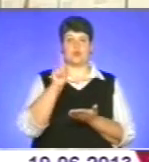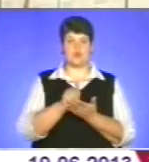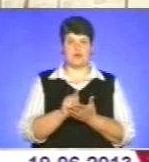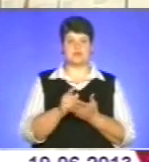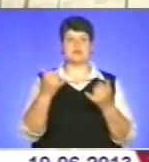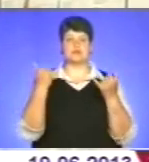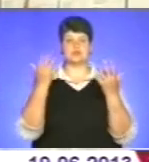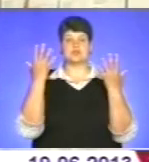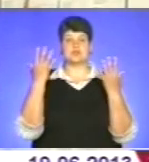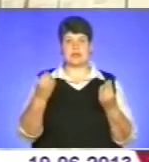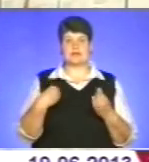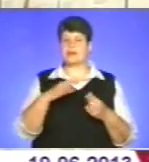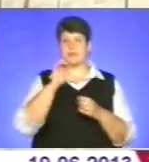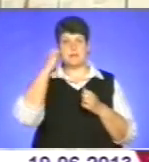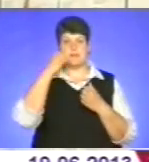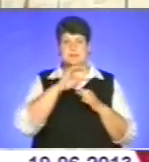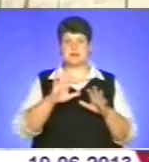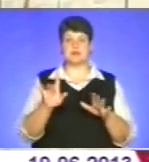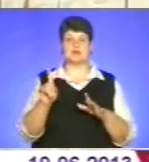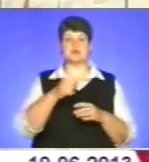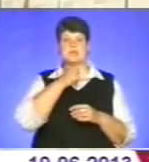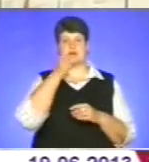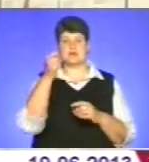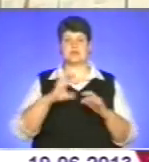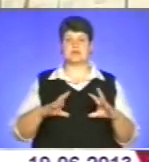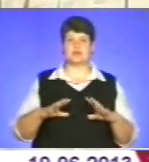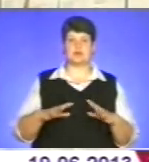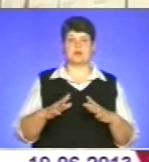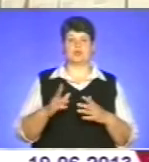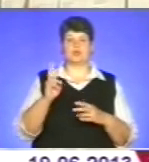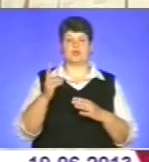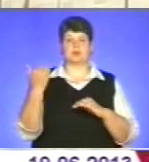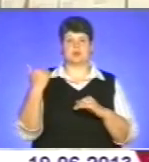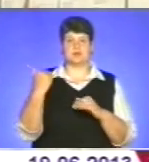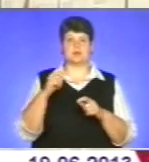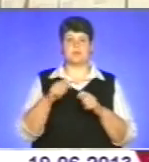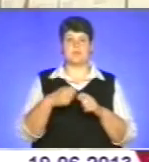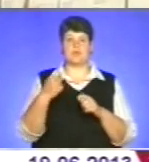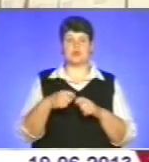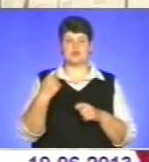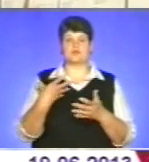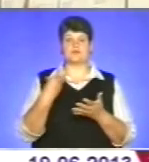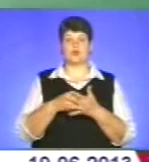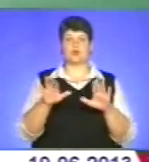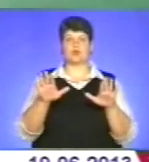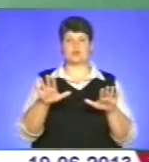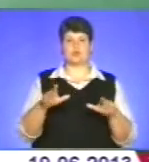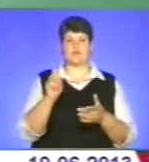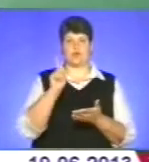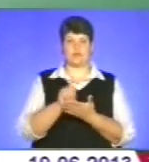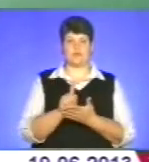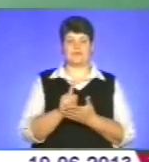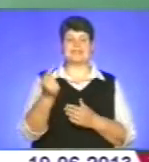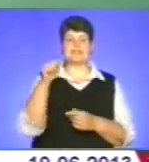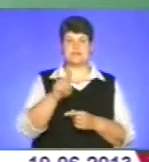даний час я не пам'ятаю, що будь-хто із старших інструкторів чи інструкторів чергових порушував, скажімо, свої посадові обов'язки. За тим, щоб